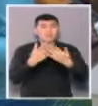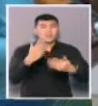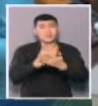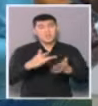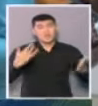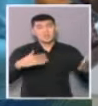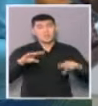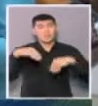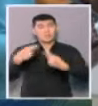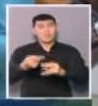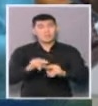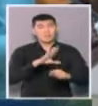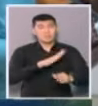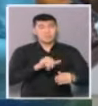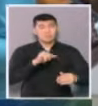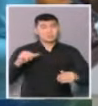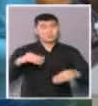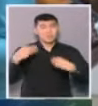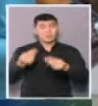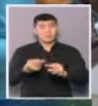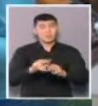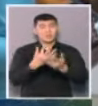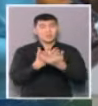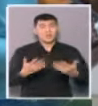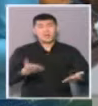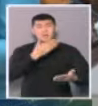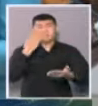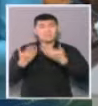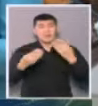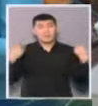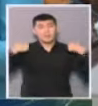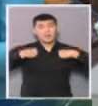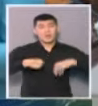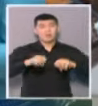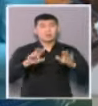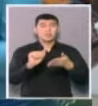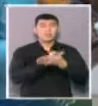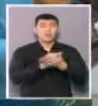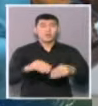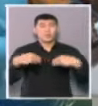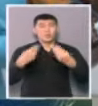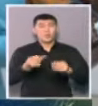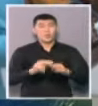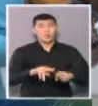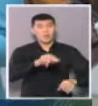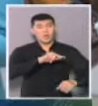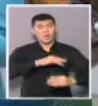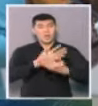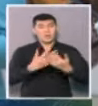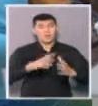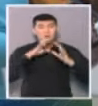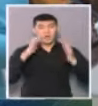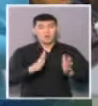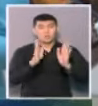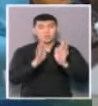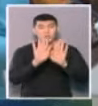домбра, переданная нам им лично, пропитанная его запахом одежды и подлинные документы к высшим государственным наградам. Они хранятся